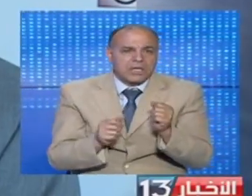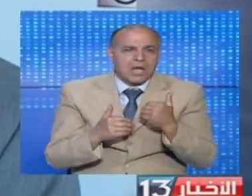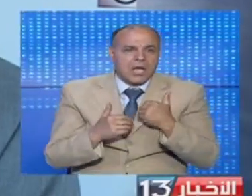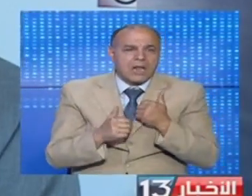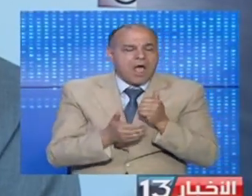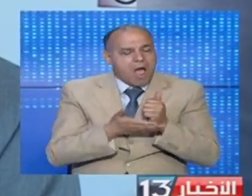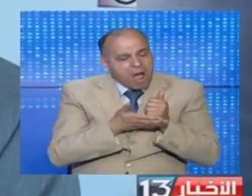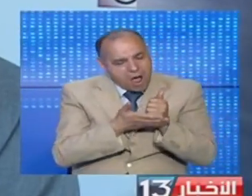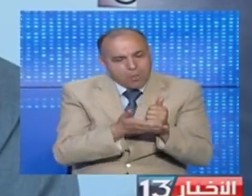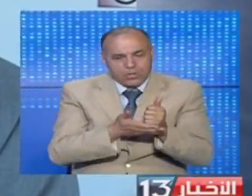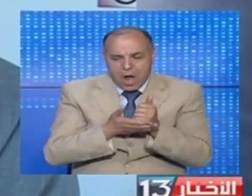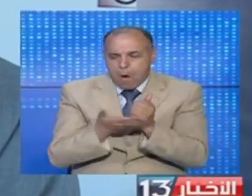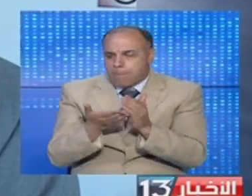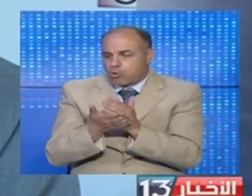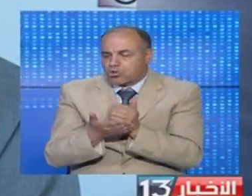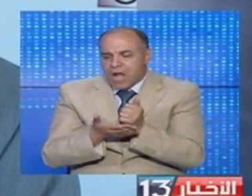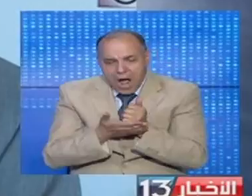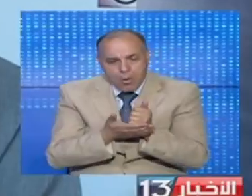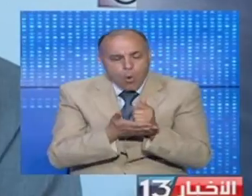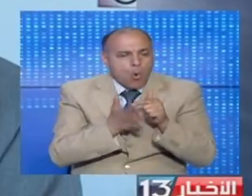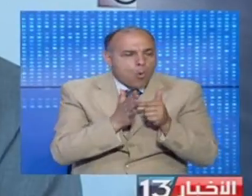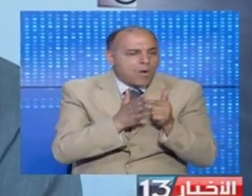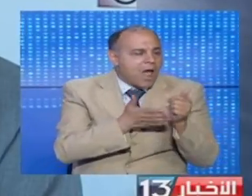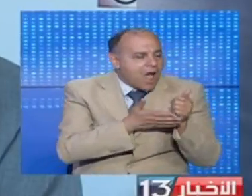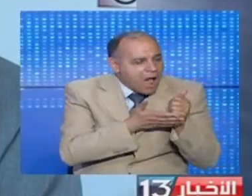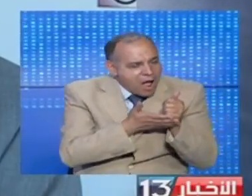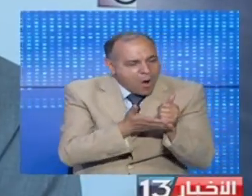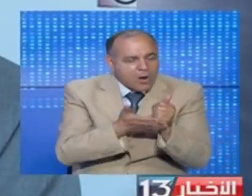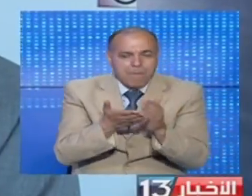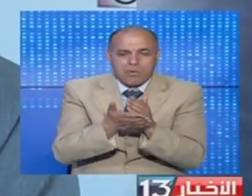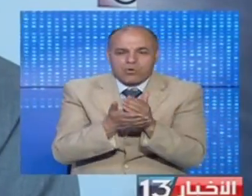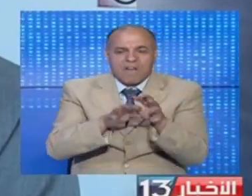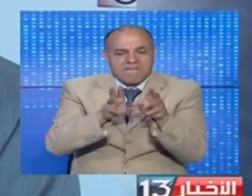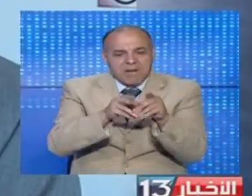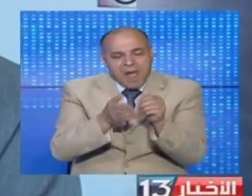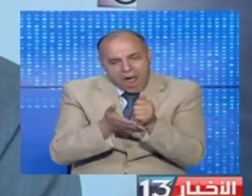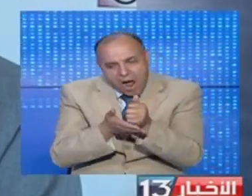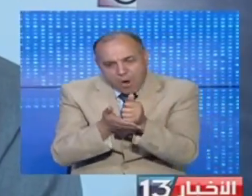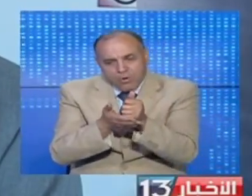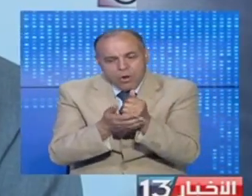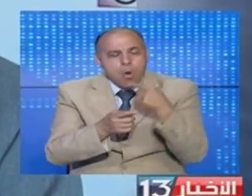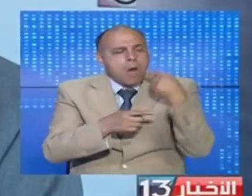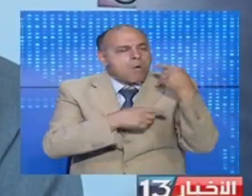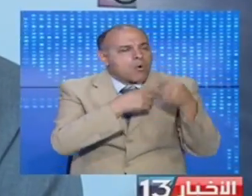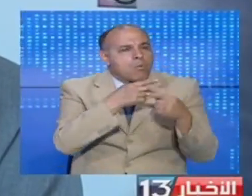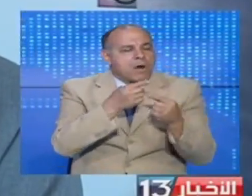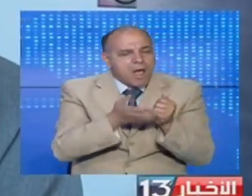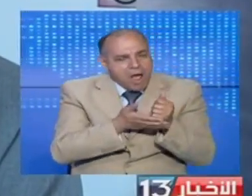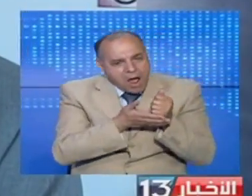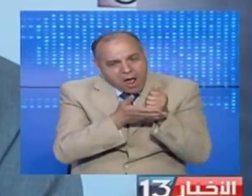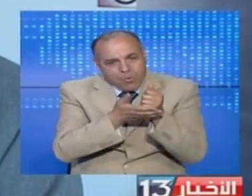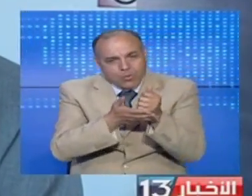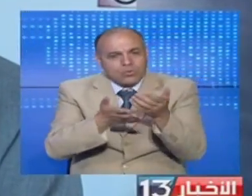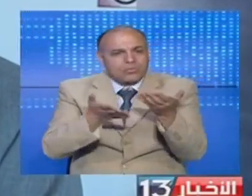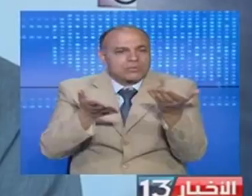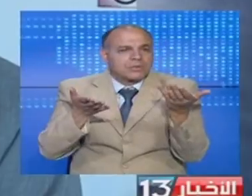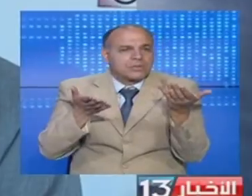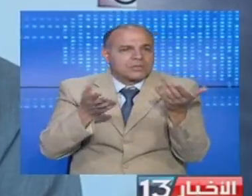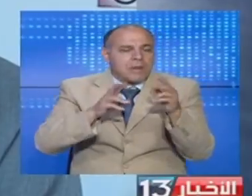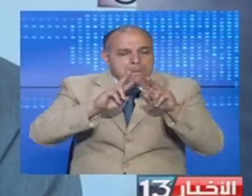تعاون مشروع كل مره وتعاونوا عايده كل مره وانا نعاون